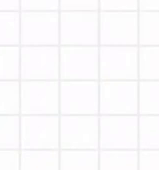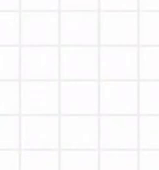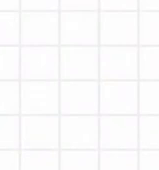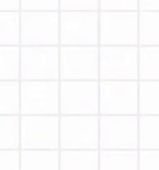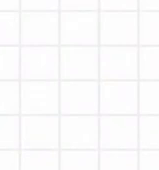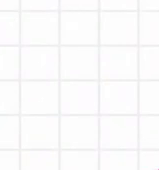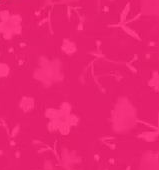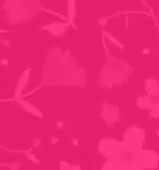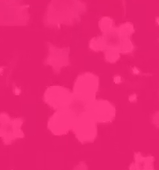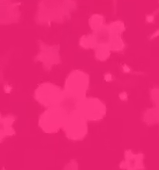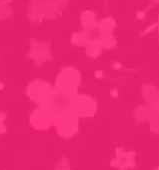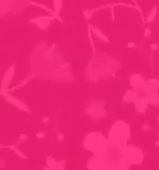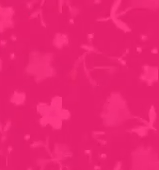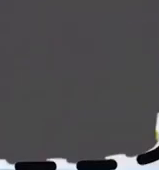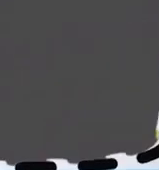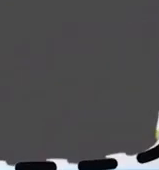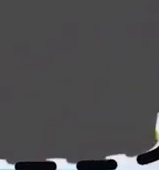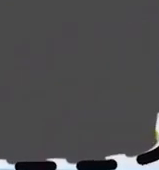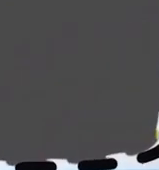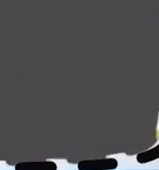hehehe kirain